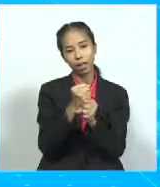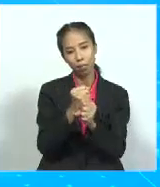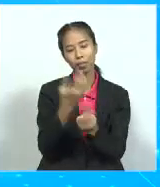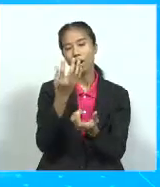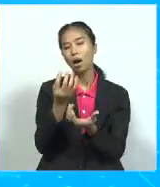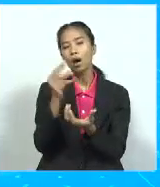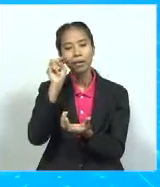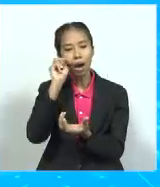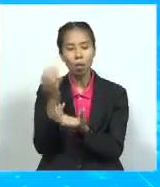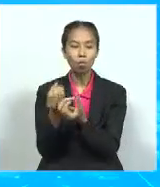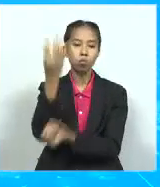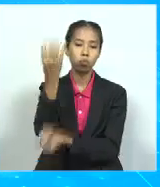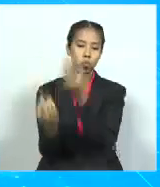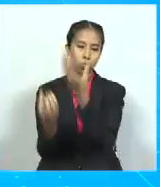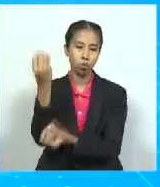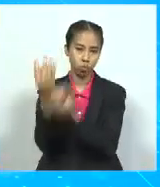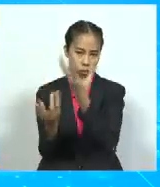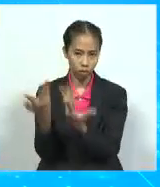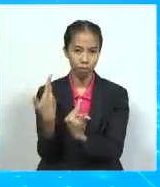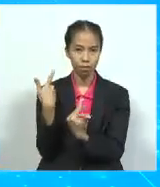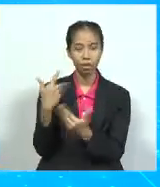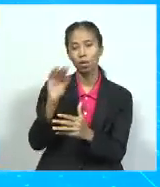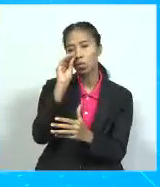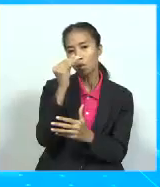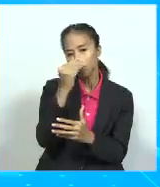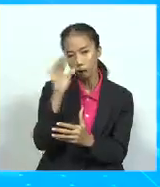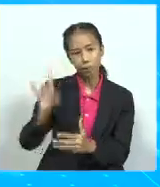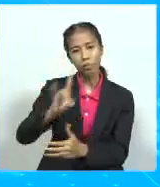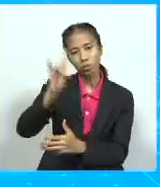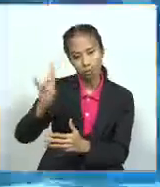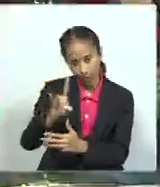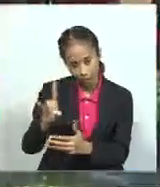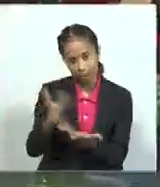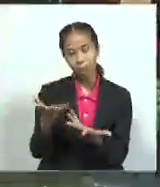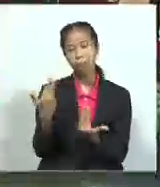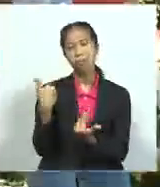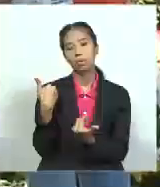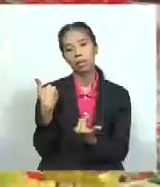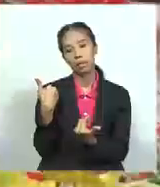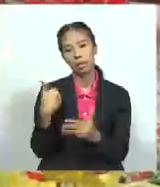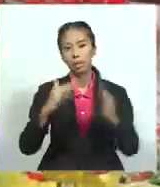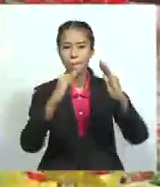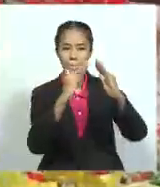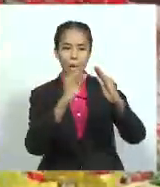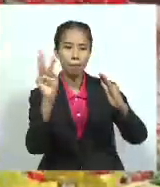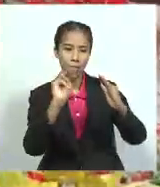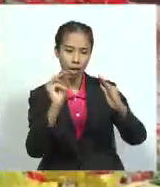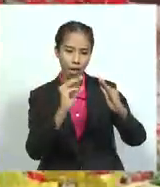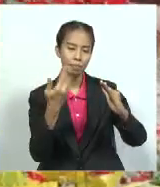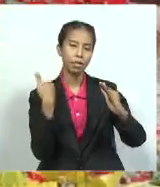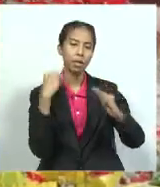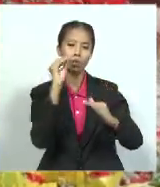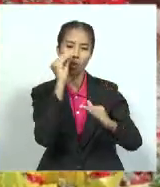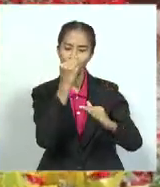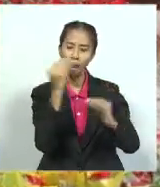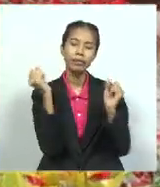านน้ำพุมีโลกใต้น้ำสวนกล้วยไม้สวนสัตว์ไม้ดัดก็มีบ้านไม้ดอกเมืองห